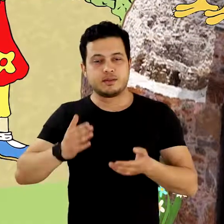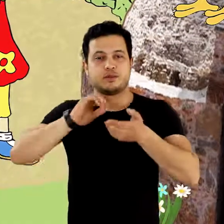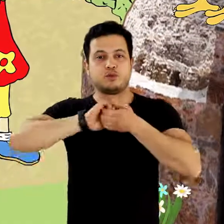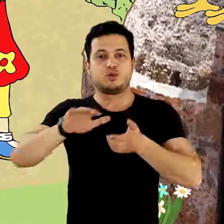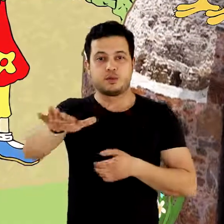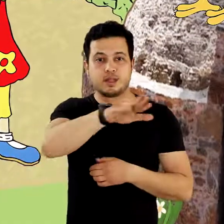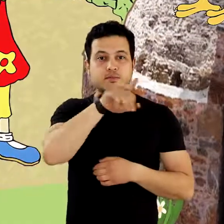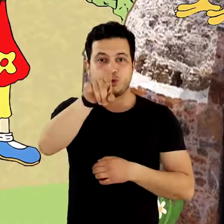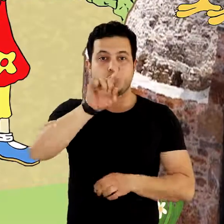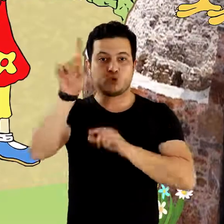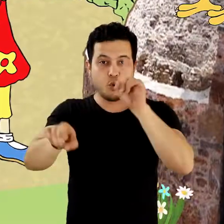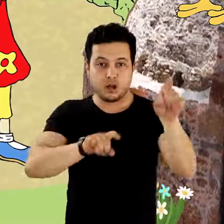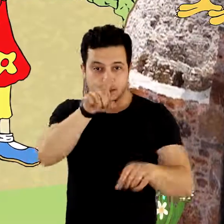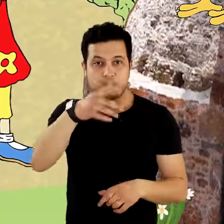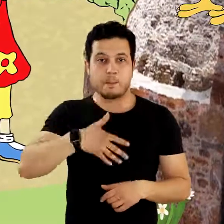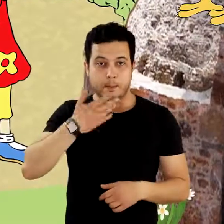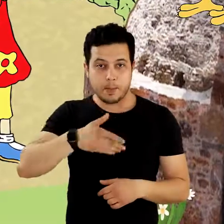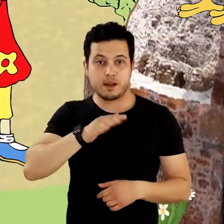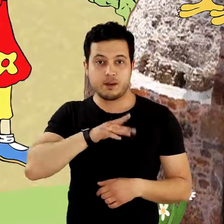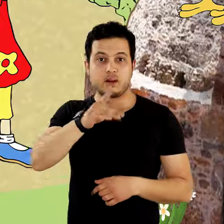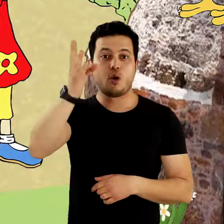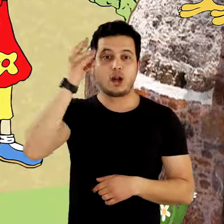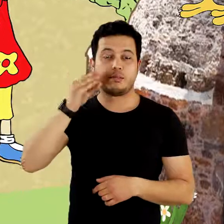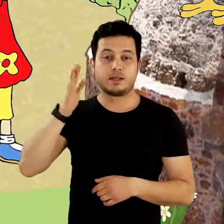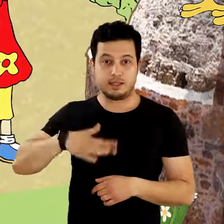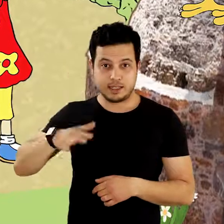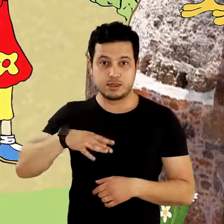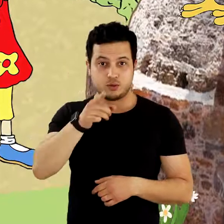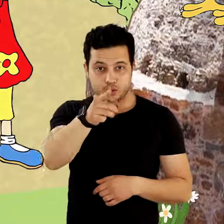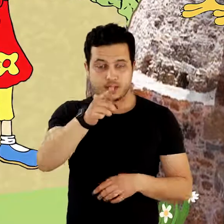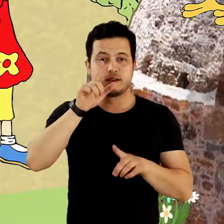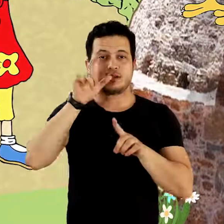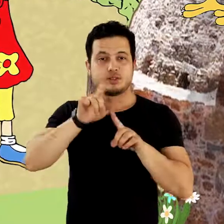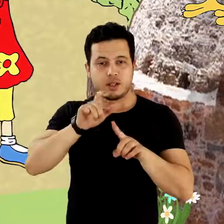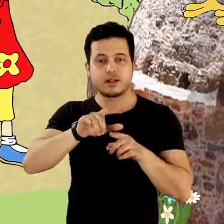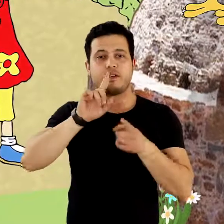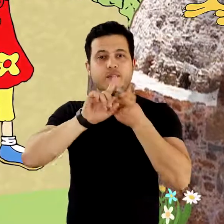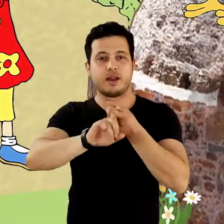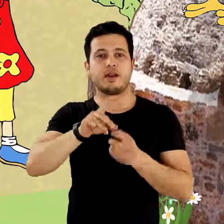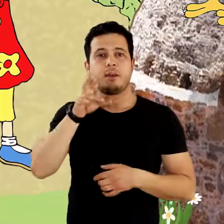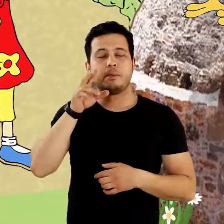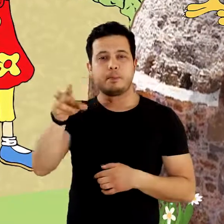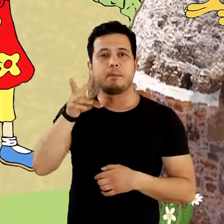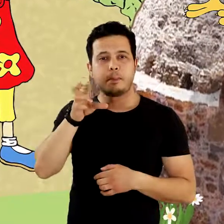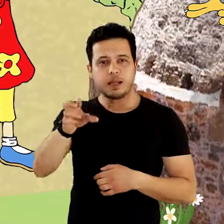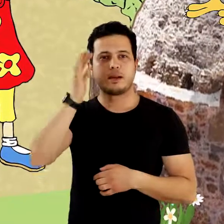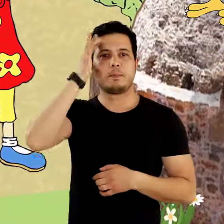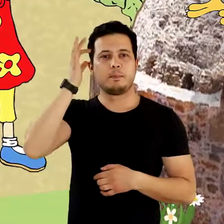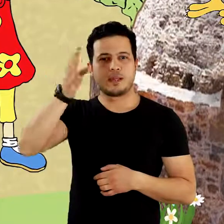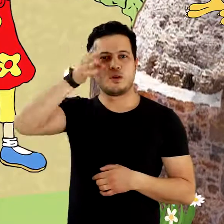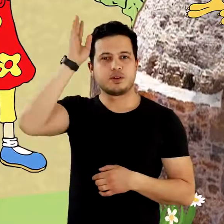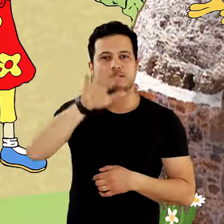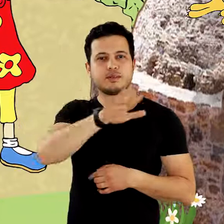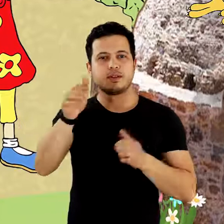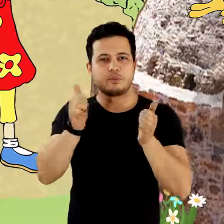bu soruların cevabını merak ediyor ve öğrenmek istiyorsan, Çınar, Pınar ve Bilge Horoz'un gizemli